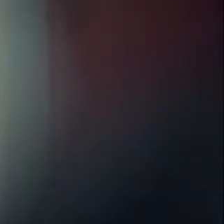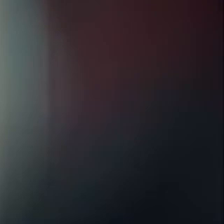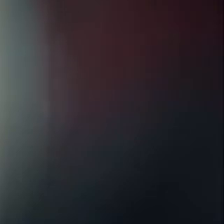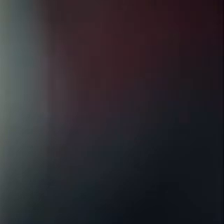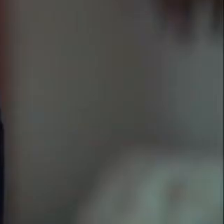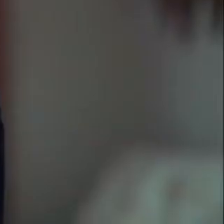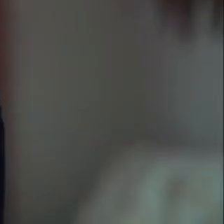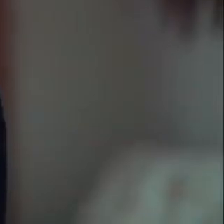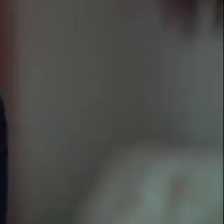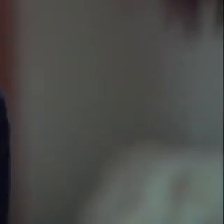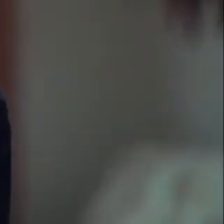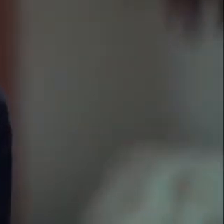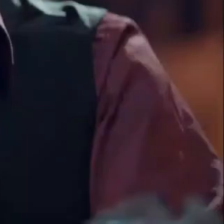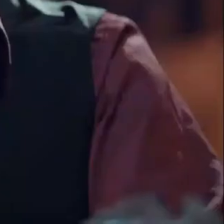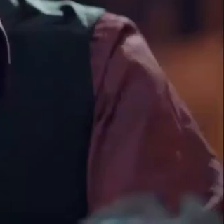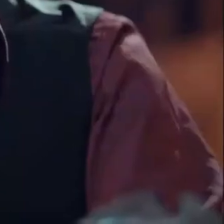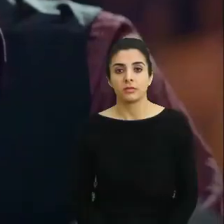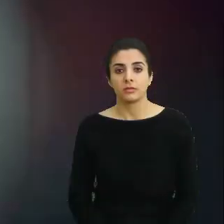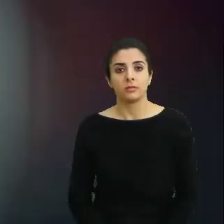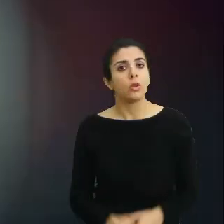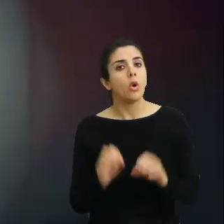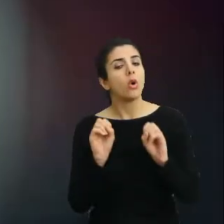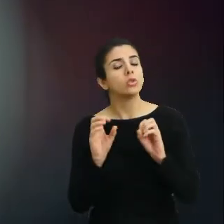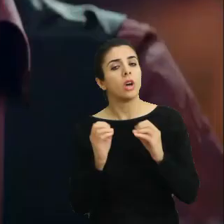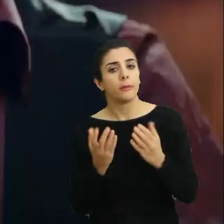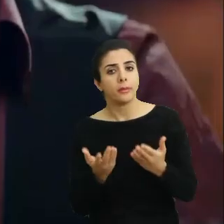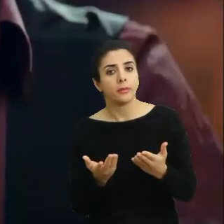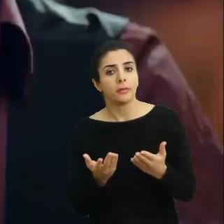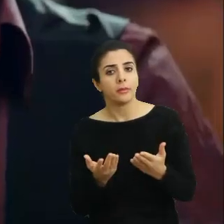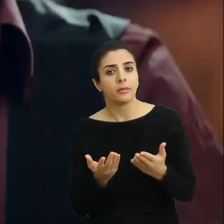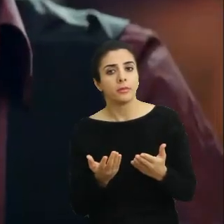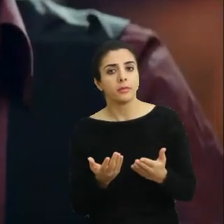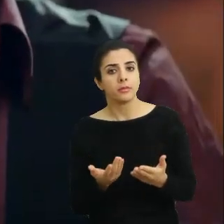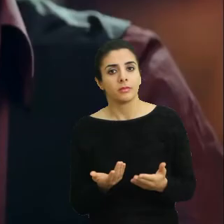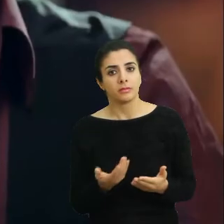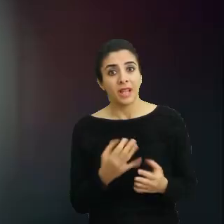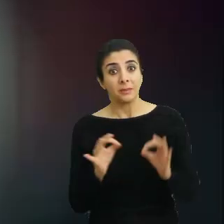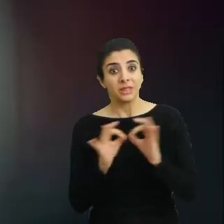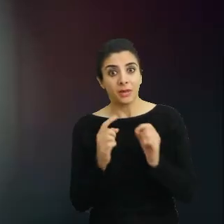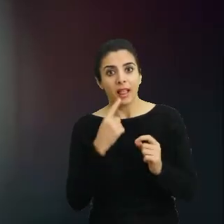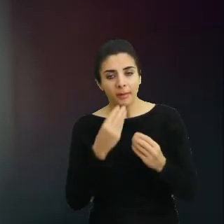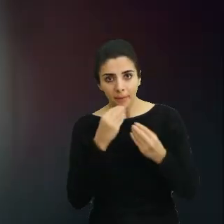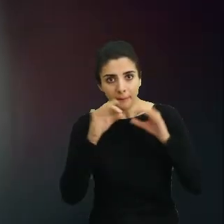Hiçbiri başlamamış yemeğe. Hocam. Bismillah deyin de başlayalım artık.